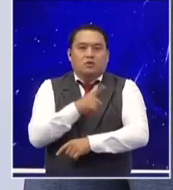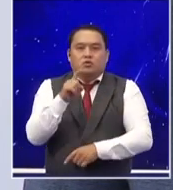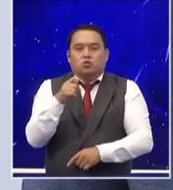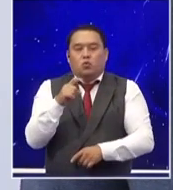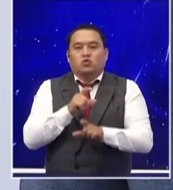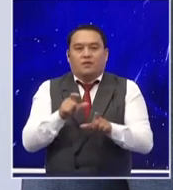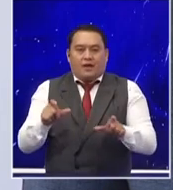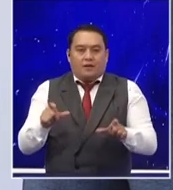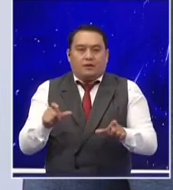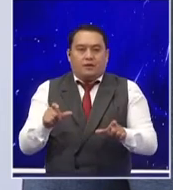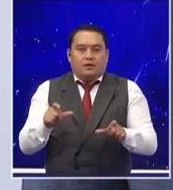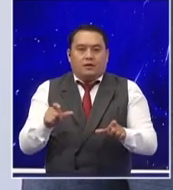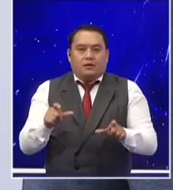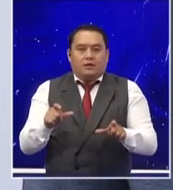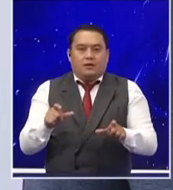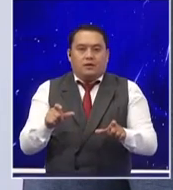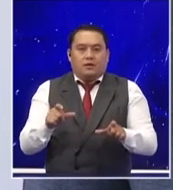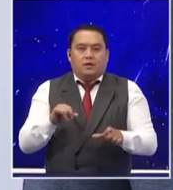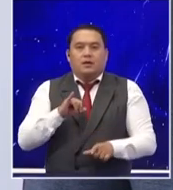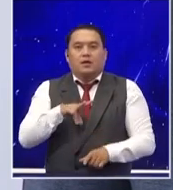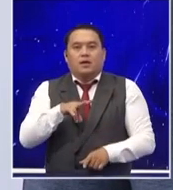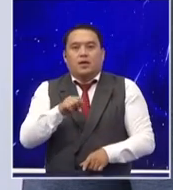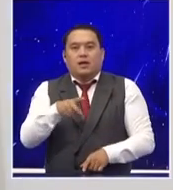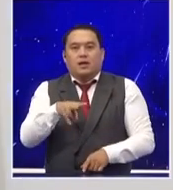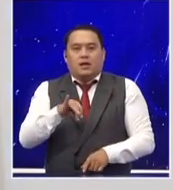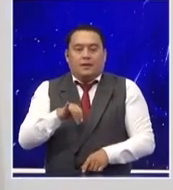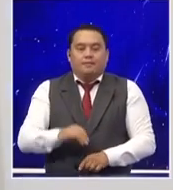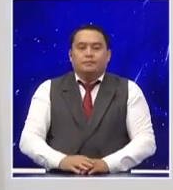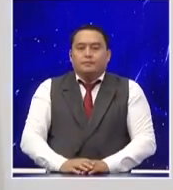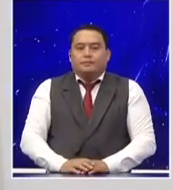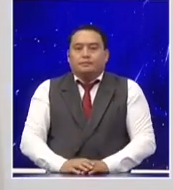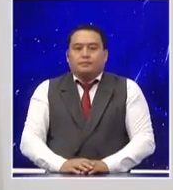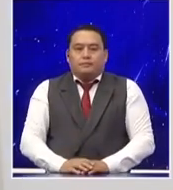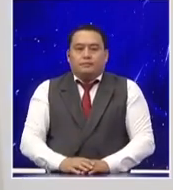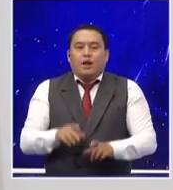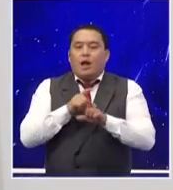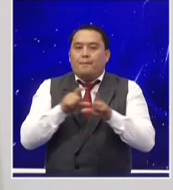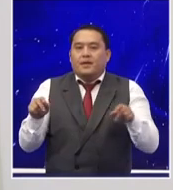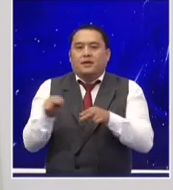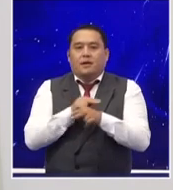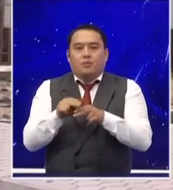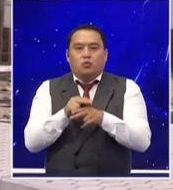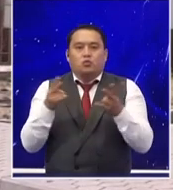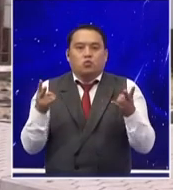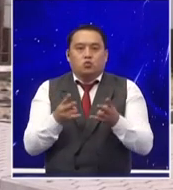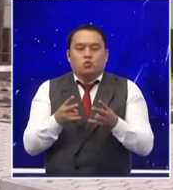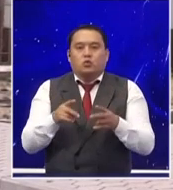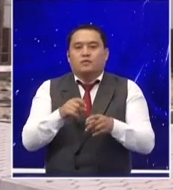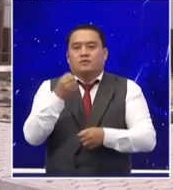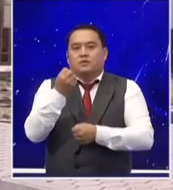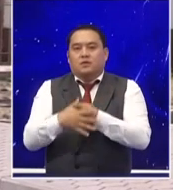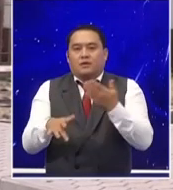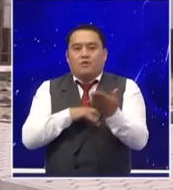посещений геля поселка то карасайский район числе объектов подлежащих капитальному ремонту и областной перинатальный центр